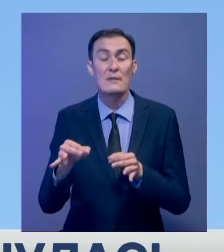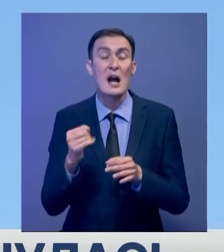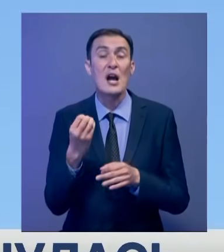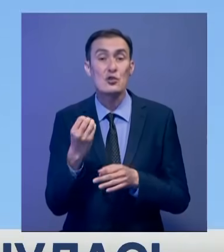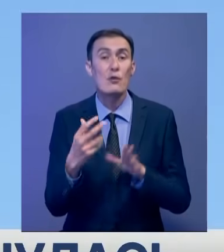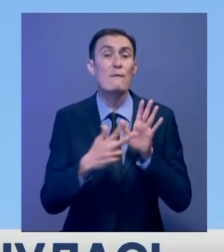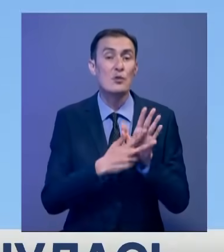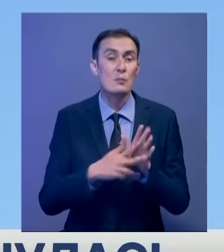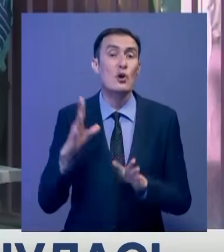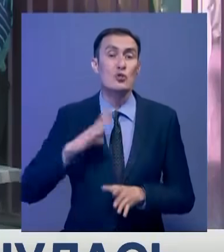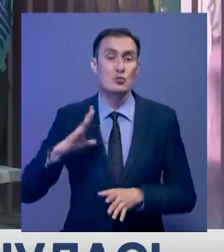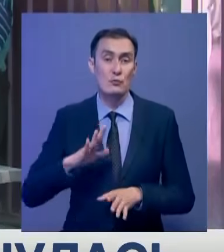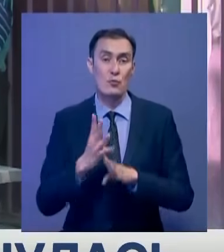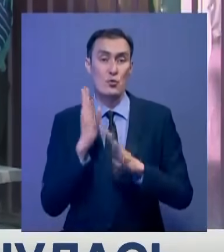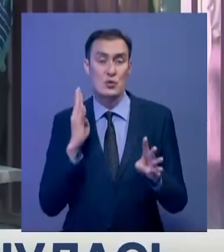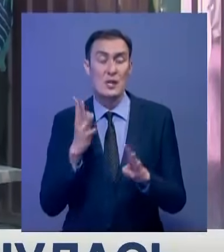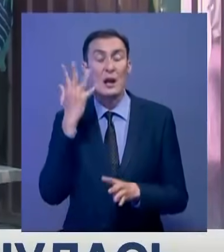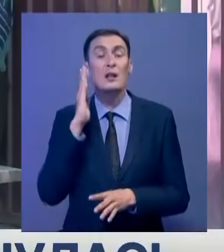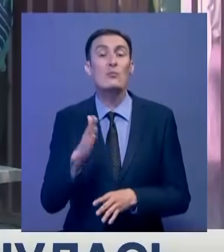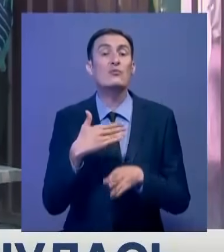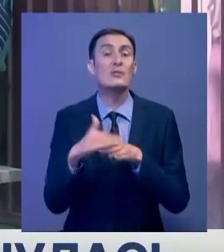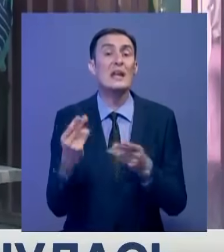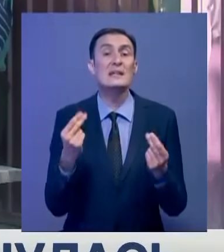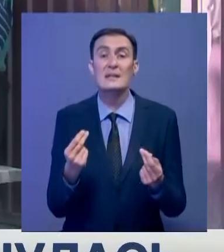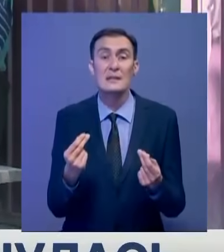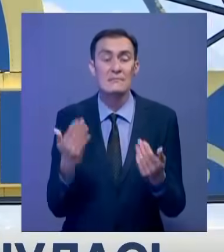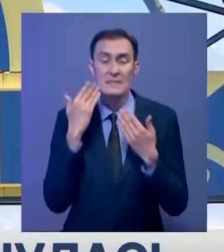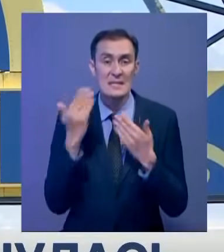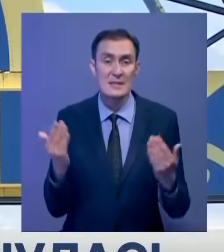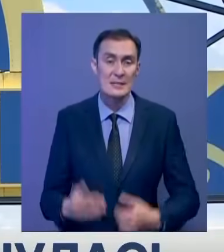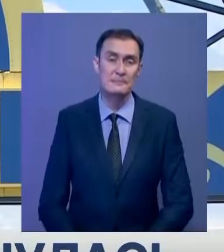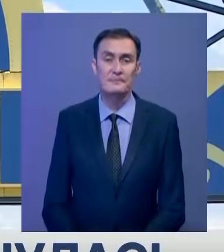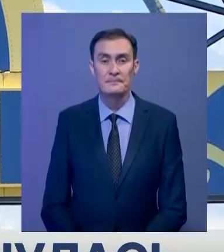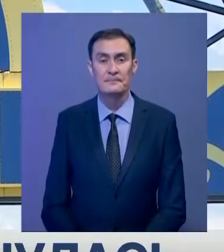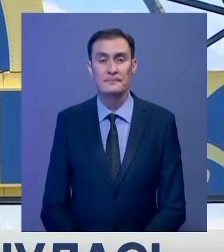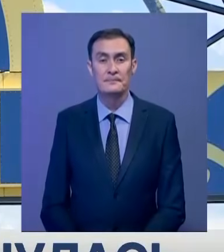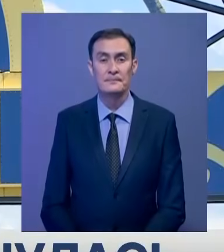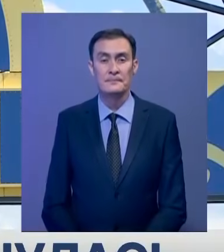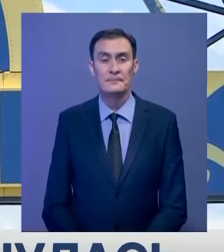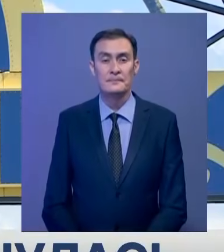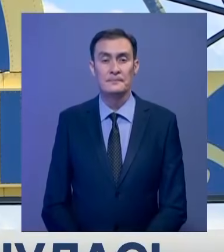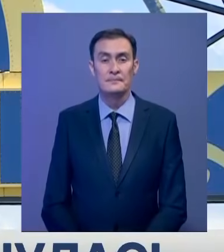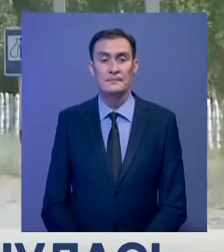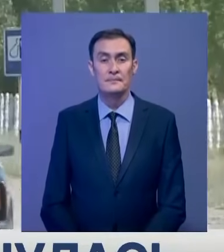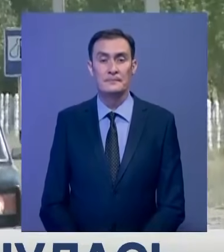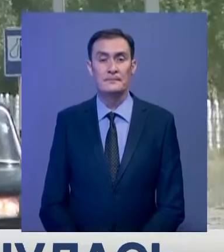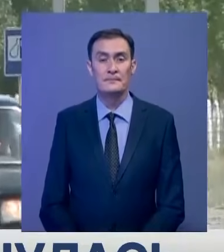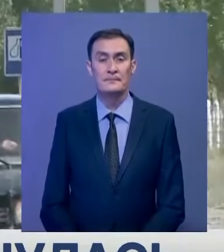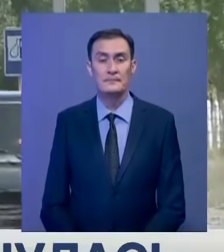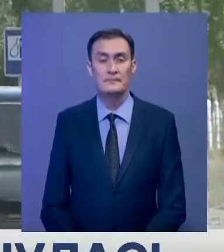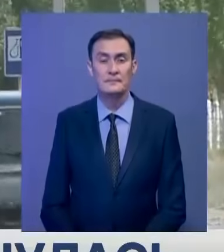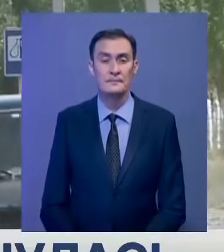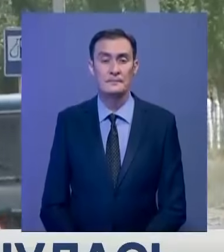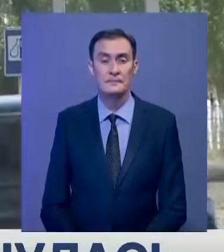еще 8 ждут своей очереди. Когда будут выделены деньги, неизвестно. Нургуль Ахметова, Олжаский, Рейхан, Жигер Бабаханов,